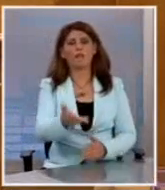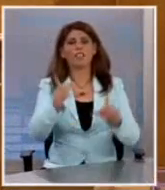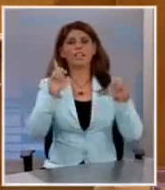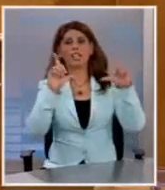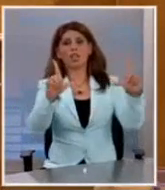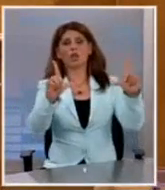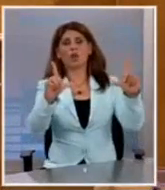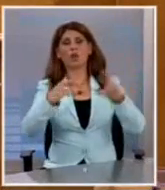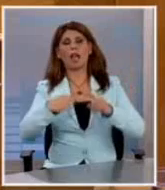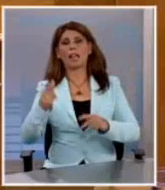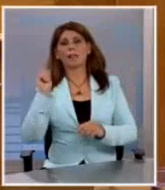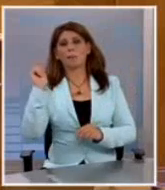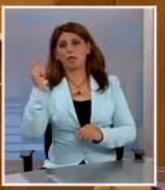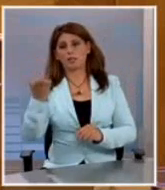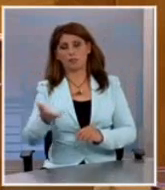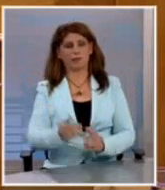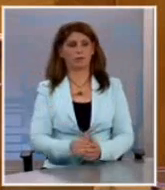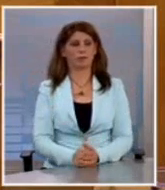αντιπολίτευσης. Λοιπόν.